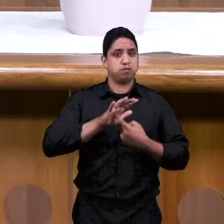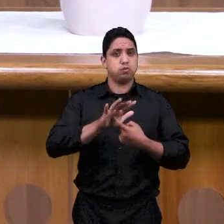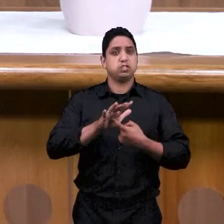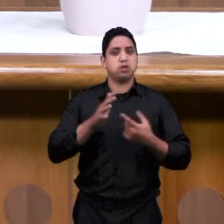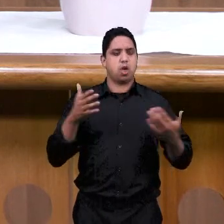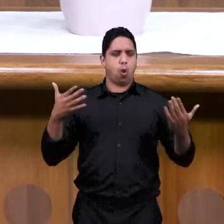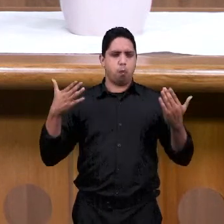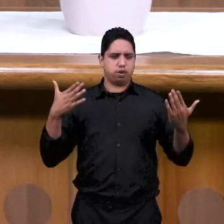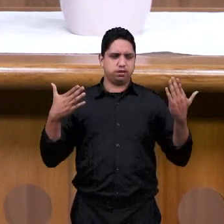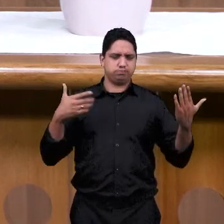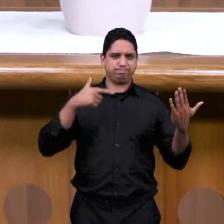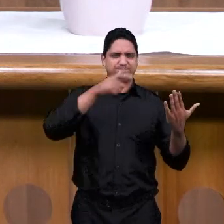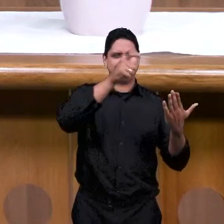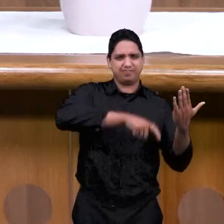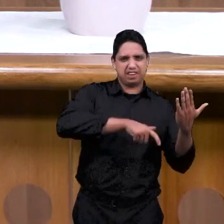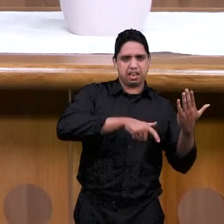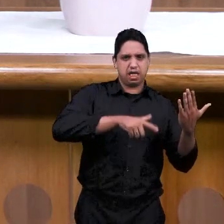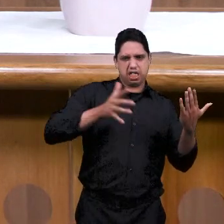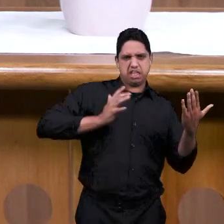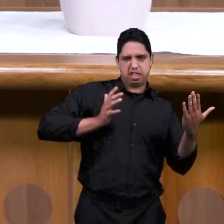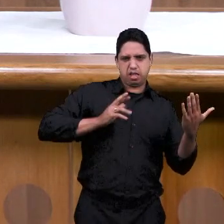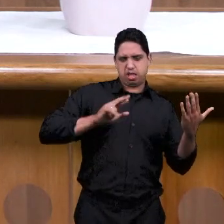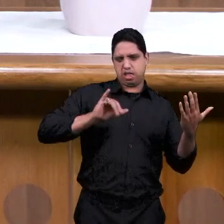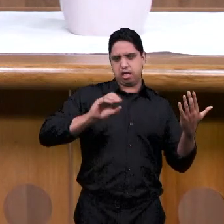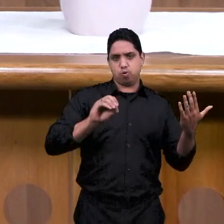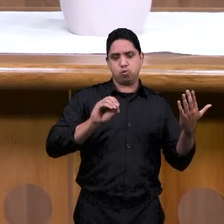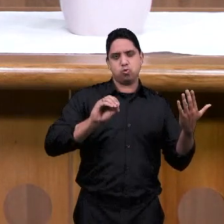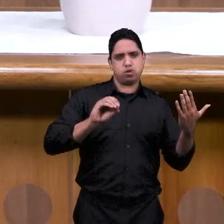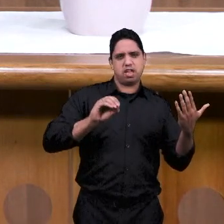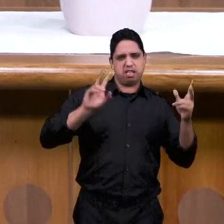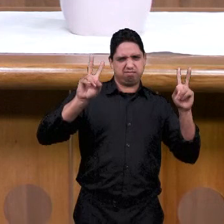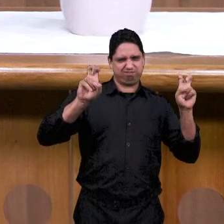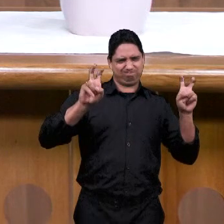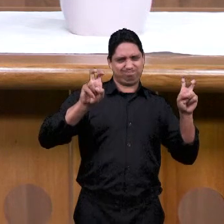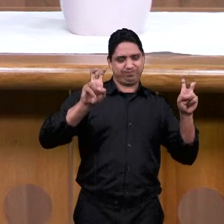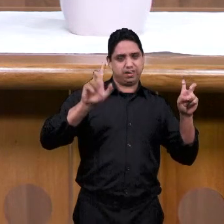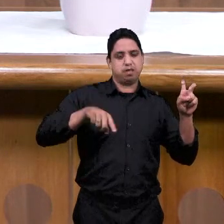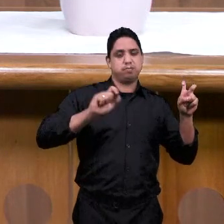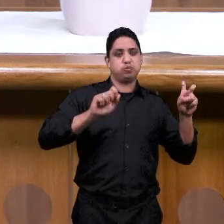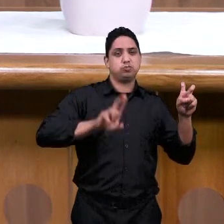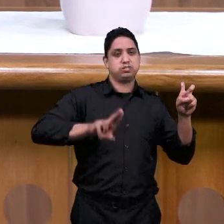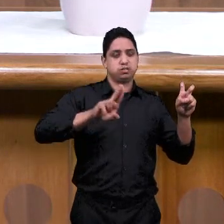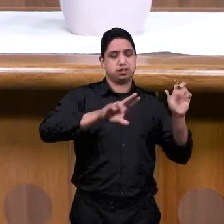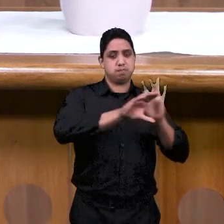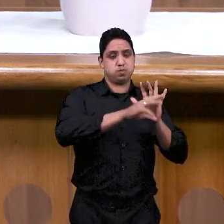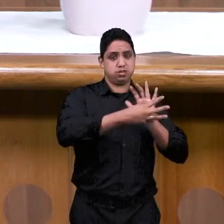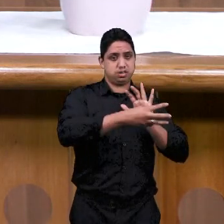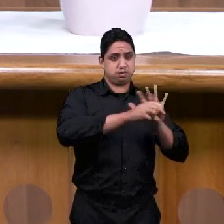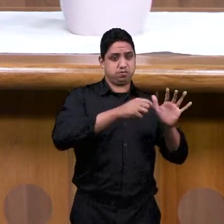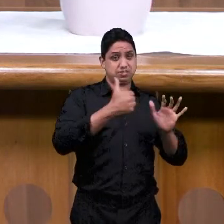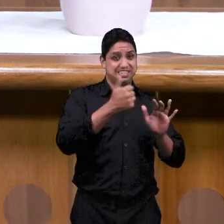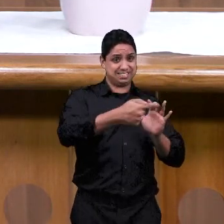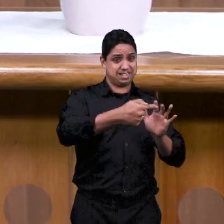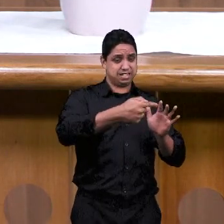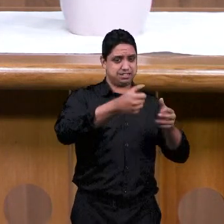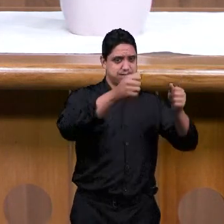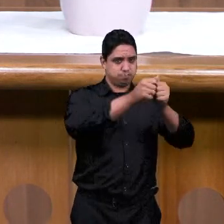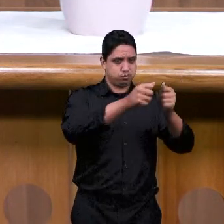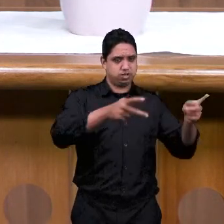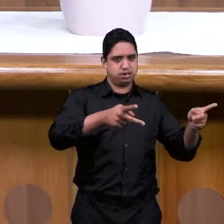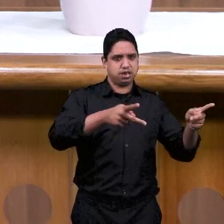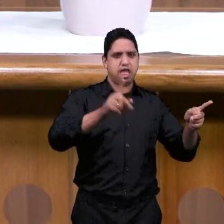côté ceux qui sont appelés riches. L'expression riche, c'est une expression utilisée au chapitre 3, verset 17